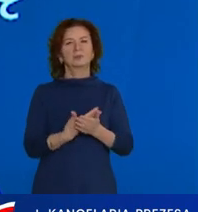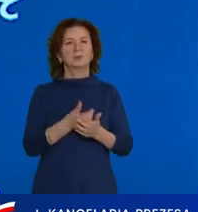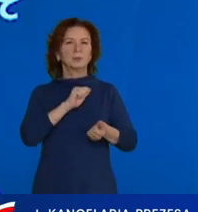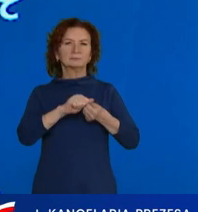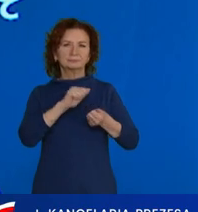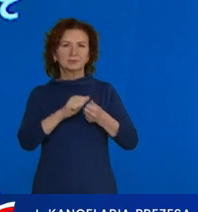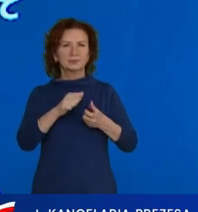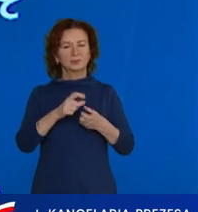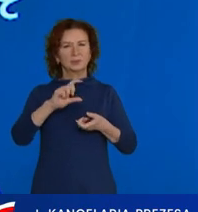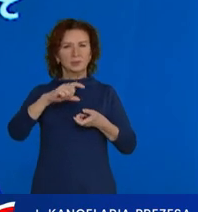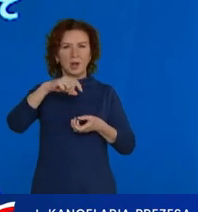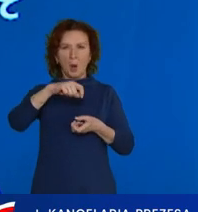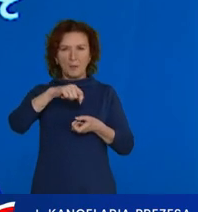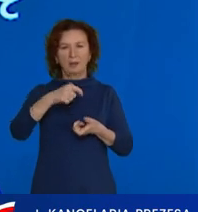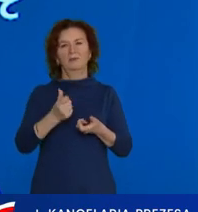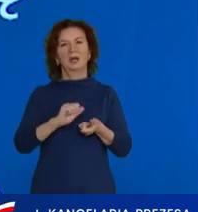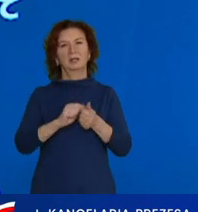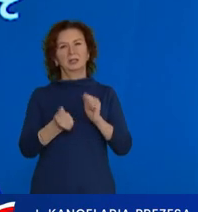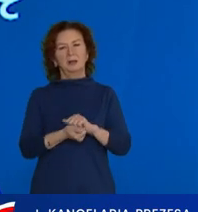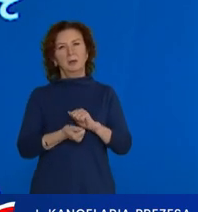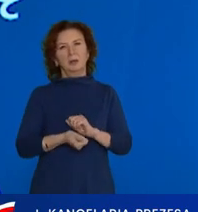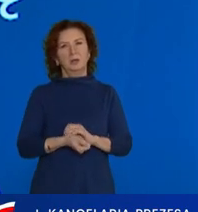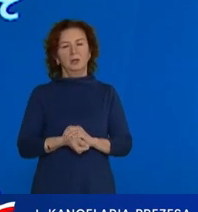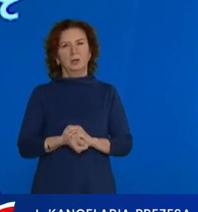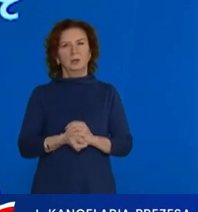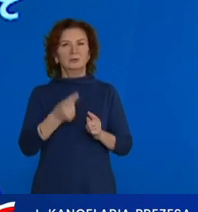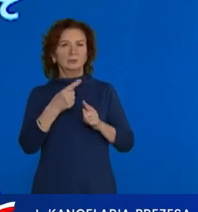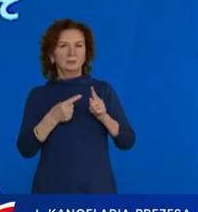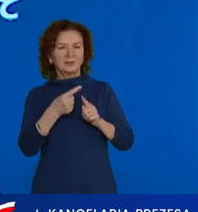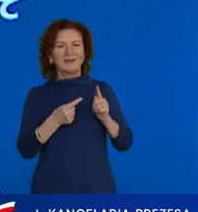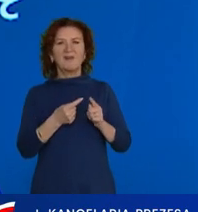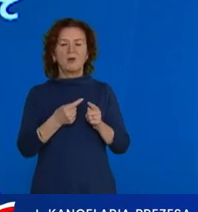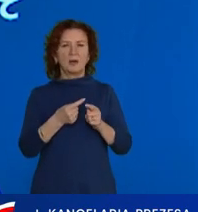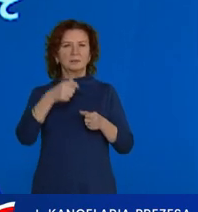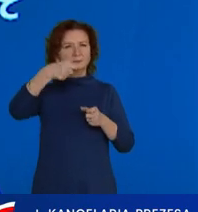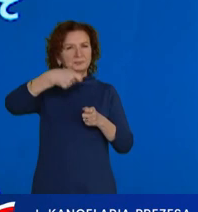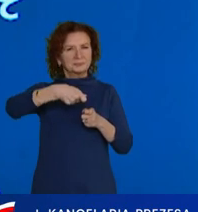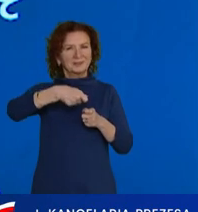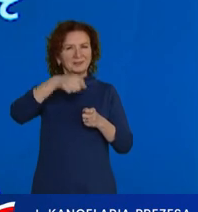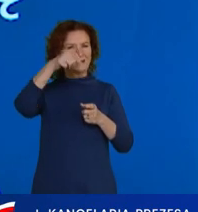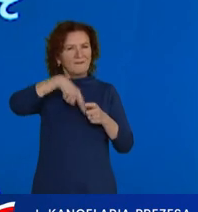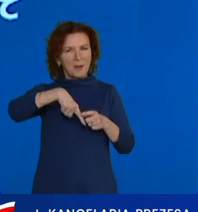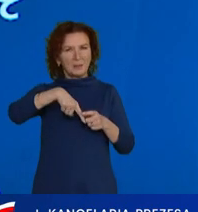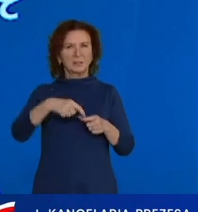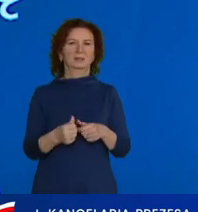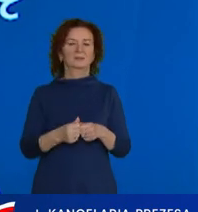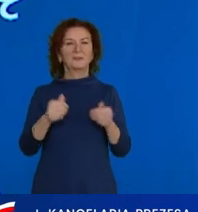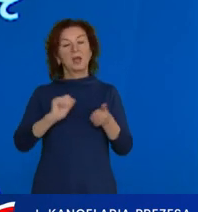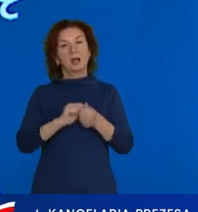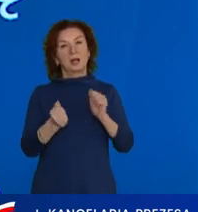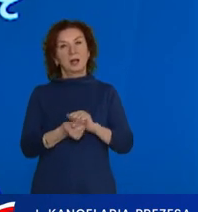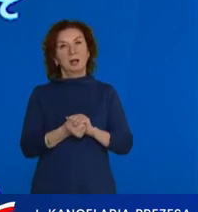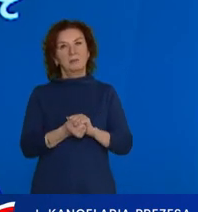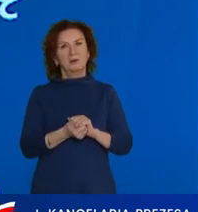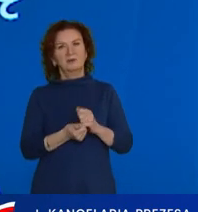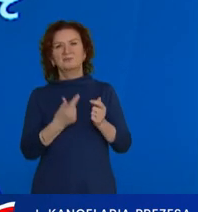mechaniczne, czy zostanie fragment korka w czasie nakłucia, dostanie się do fiolki, czy też, co